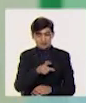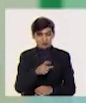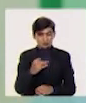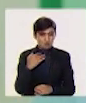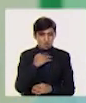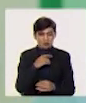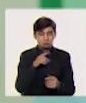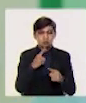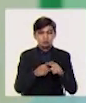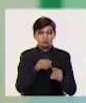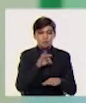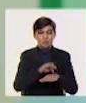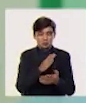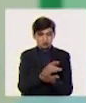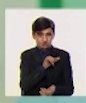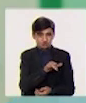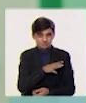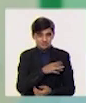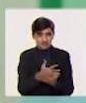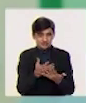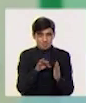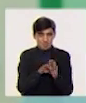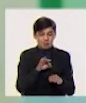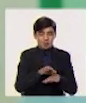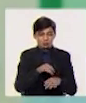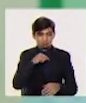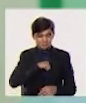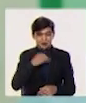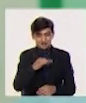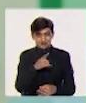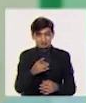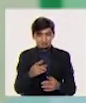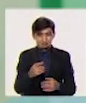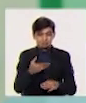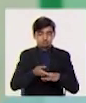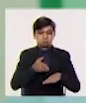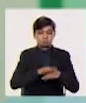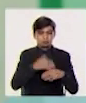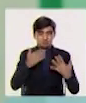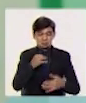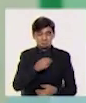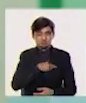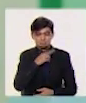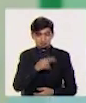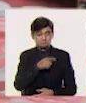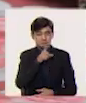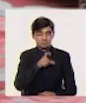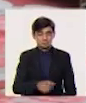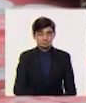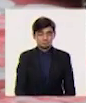көп қосымша тағыда науқасы көп болғаннан кейін жаңағы бұл ауруды көтере алмай, бұл дүниеден озып